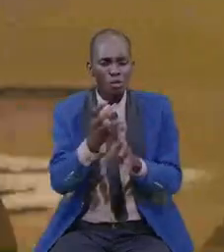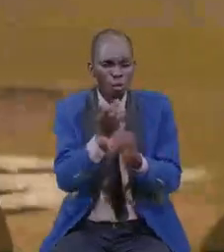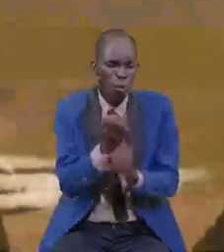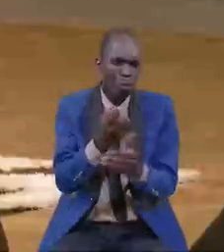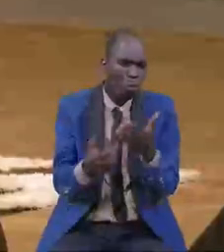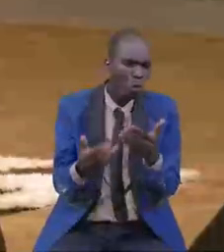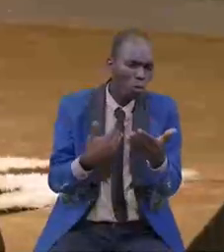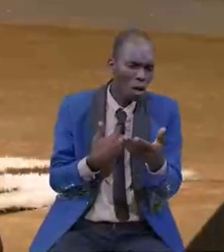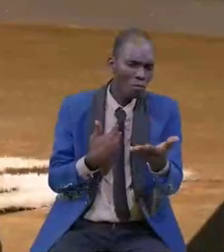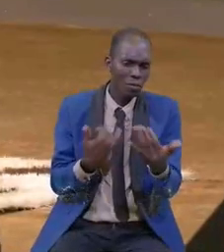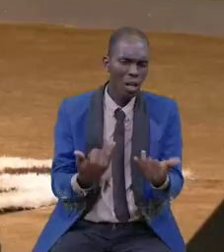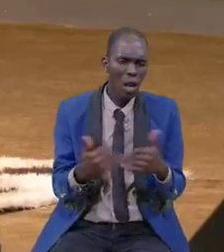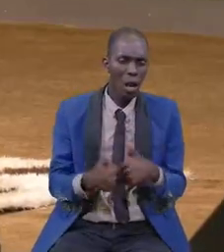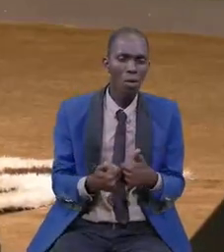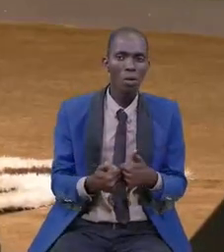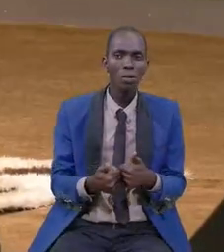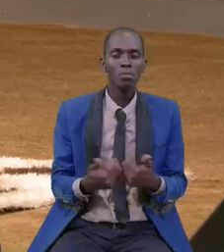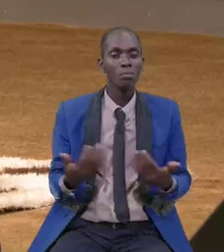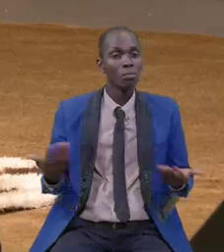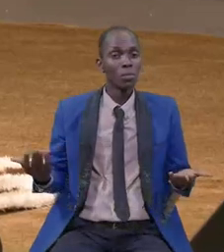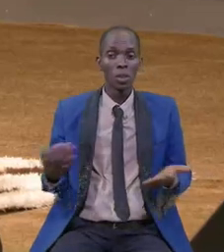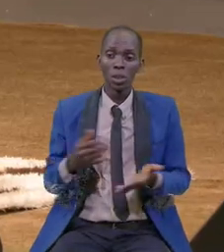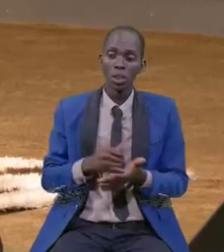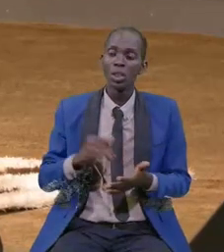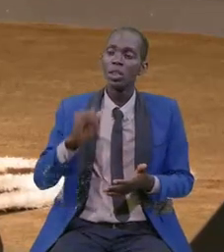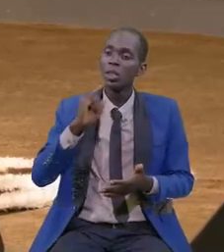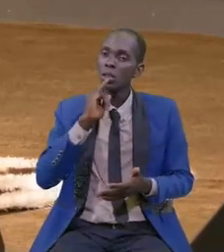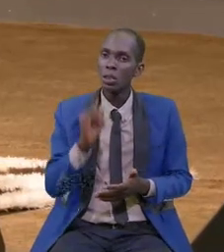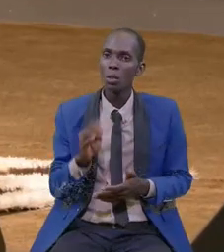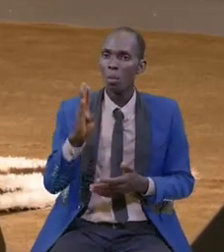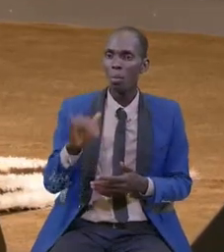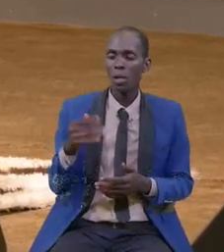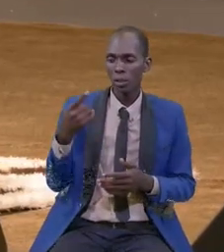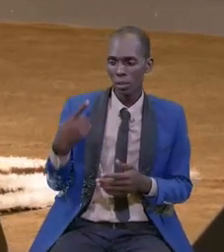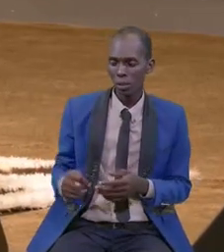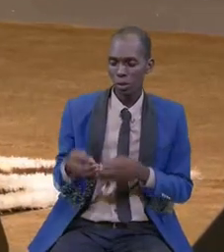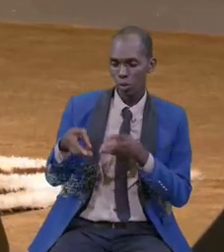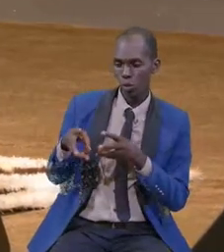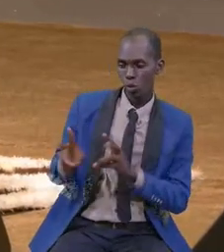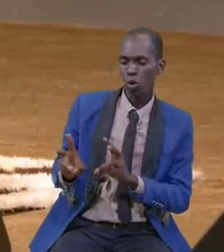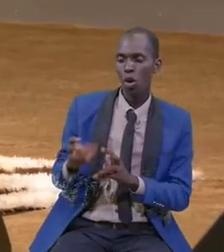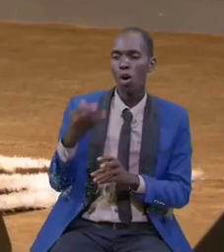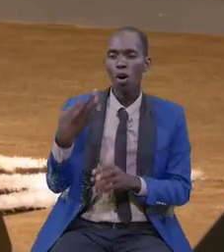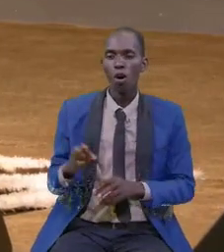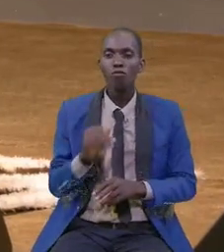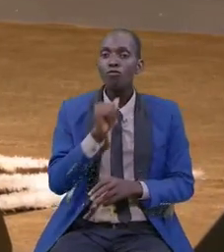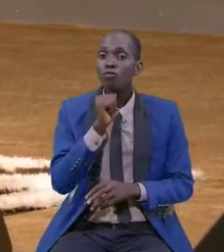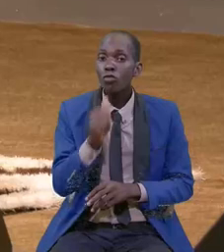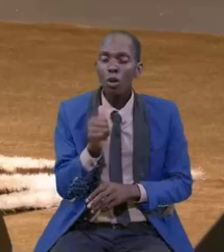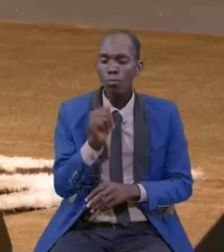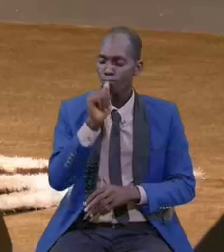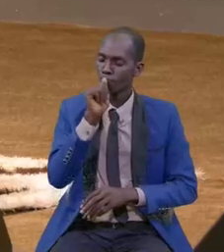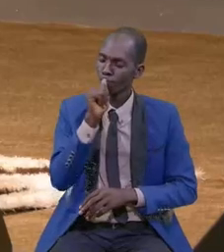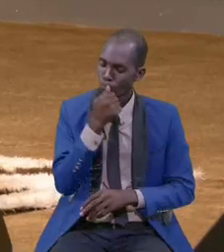maintenant est-ce que c'est pas le modèle la pratique de l'impatience de l'infidélité de la